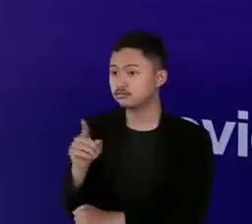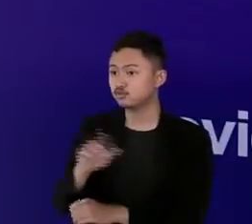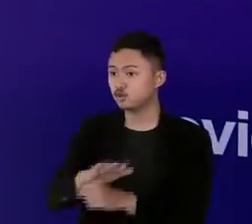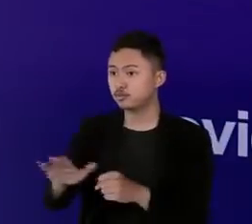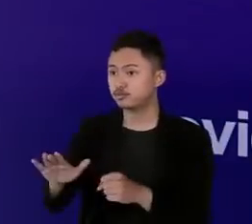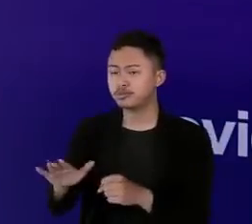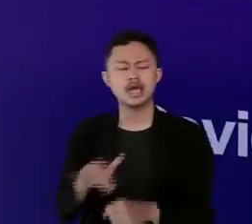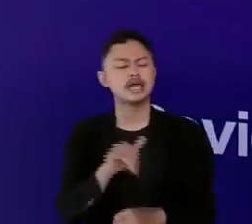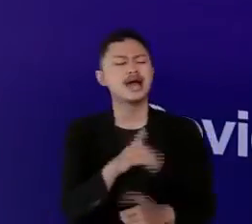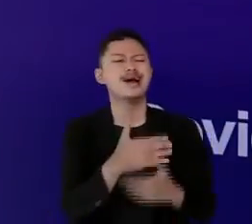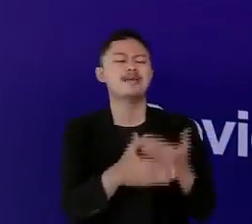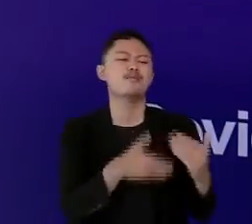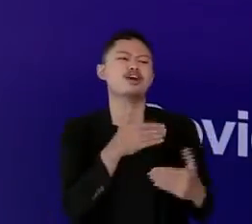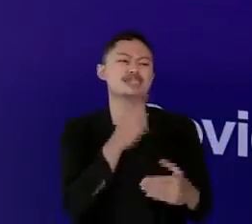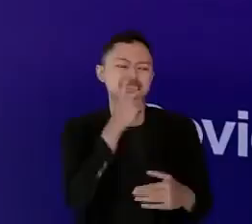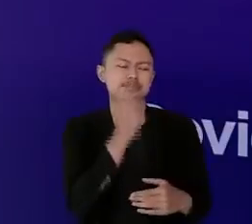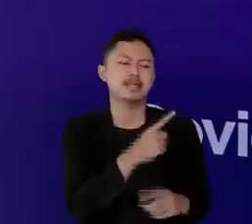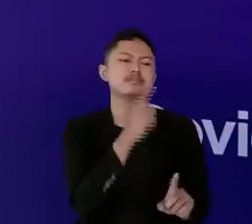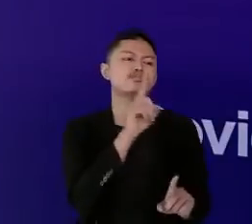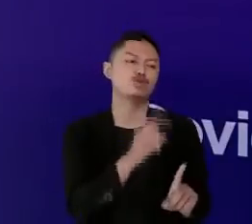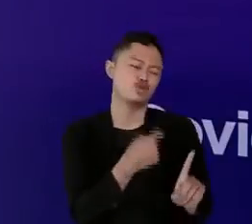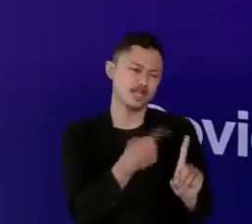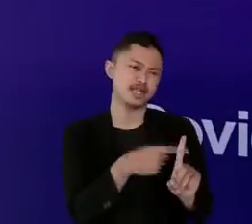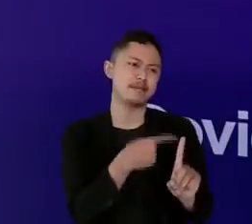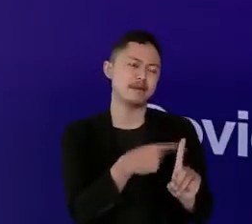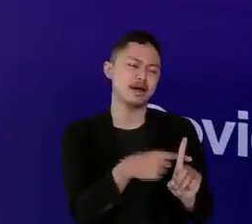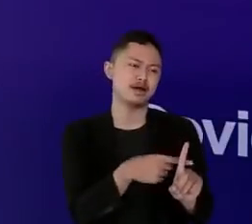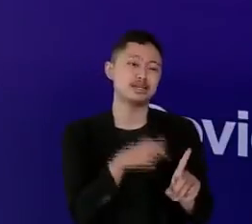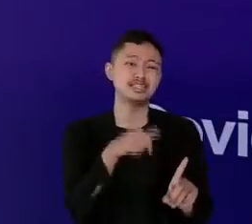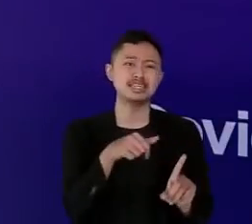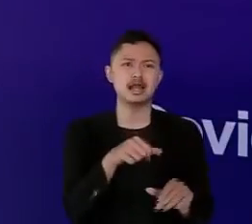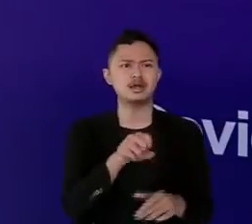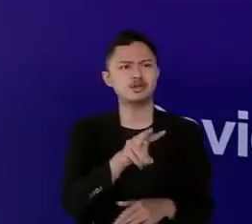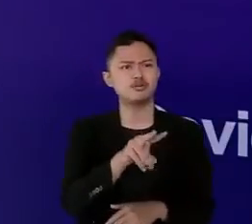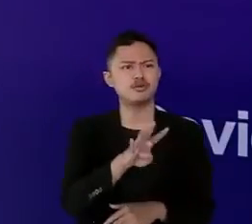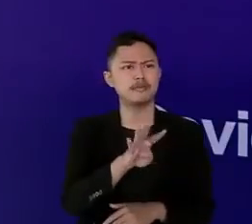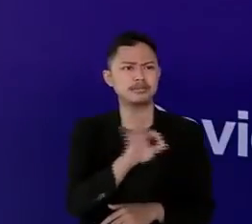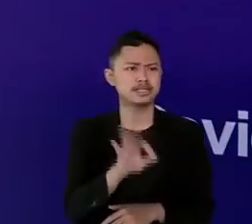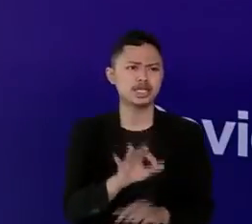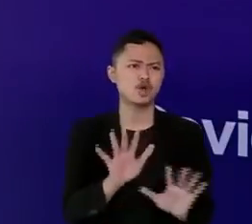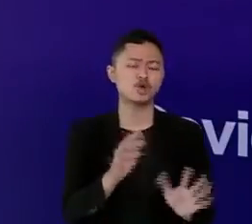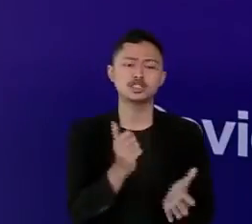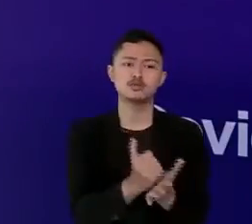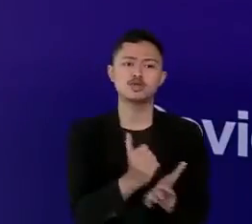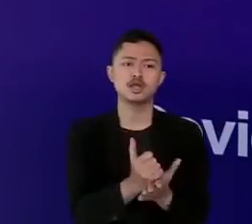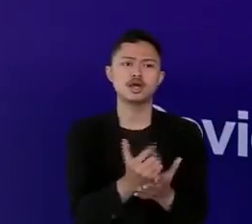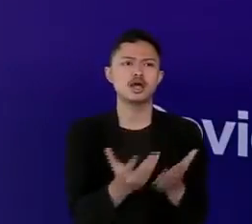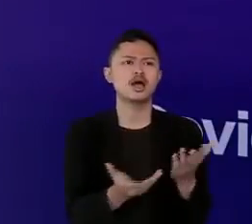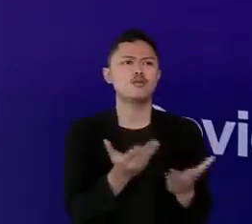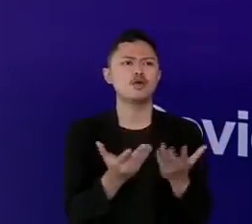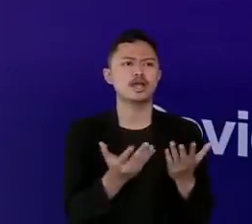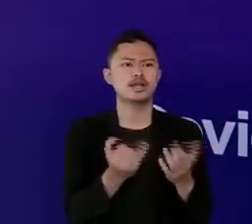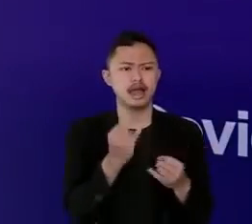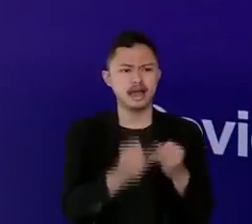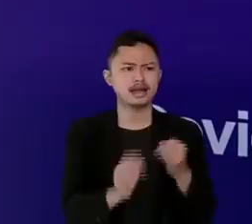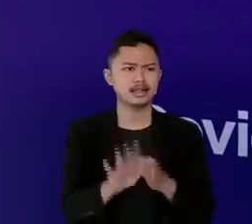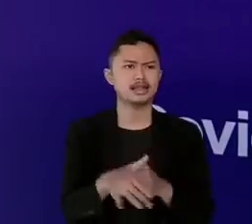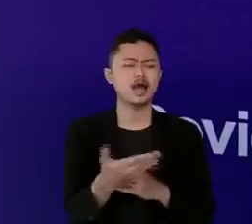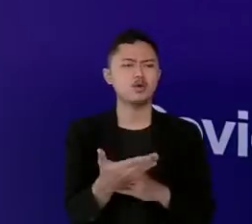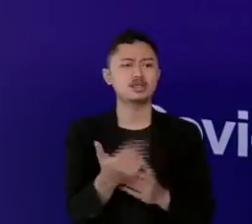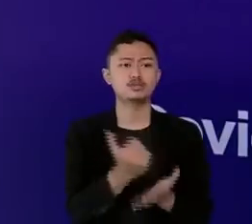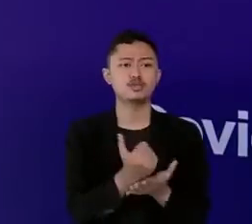disisir kecepatan mungkin harus ditingkatkan karena hingga sekarang masih 24 persen kau padahal setelah hampir akhir tahun